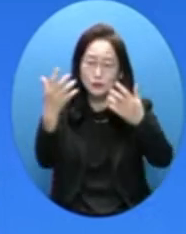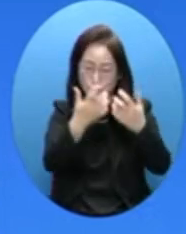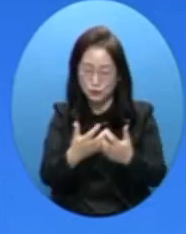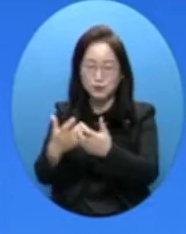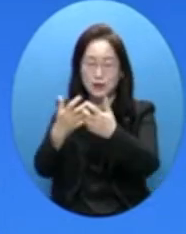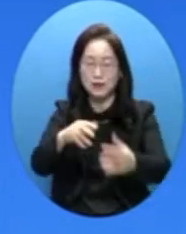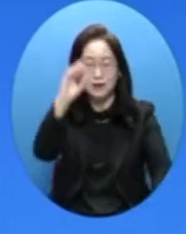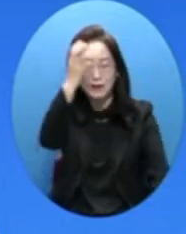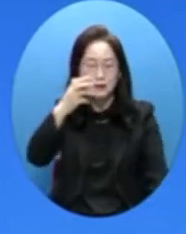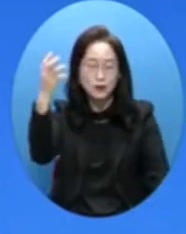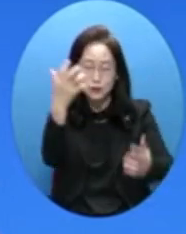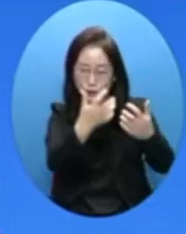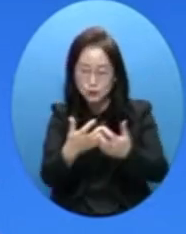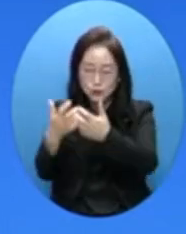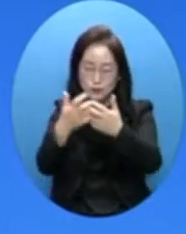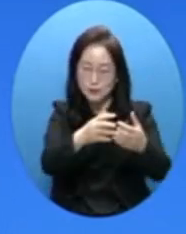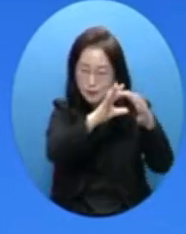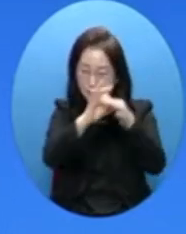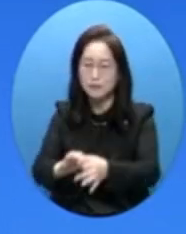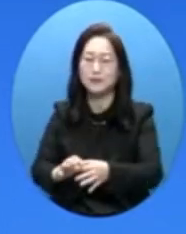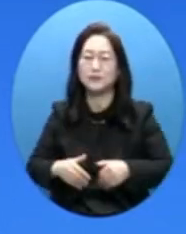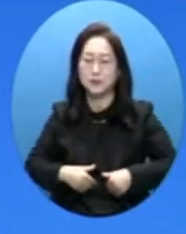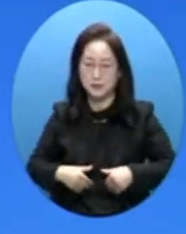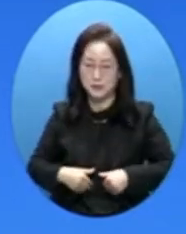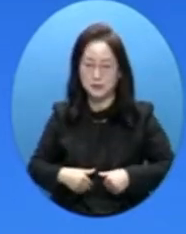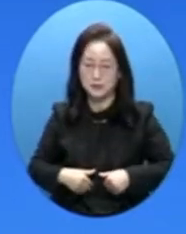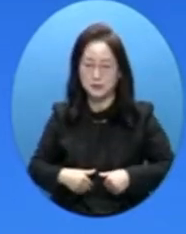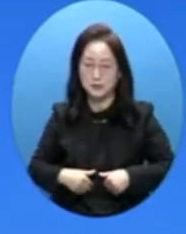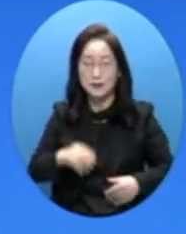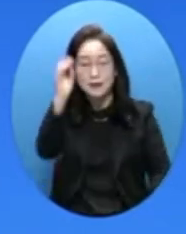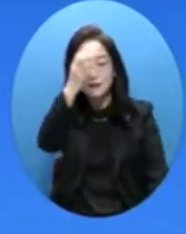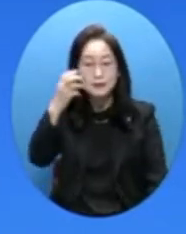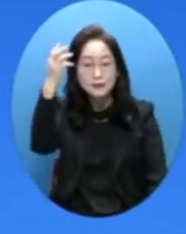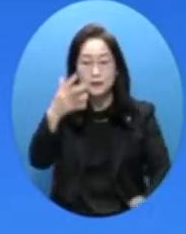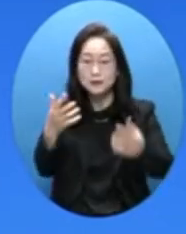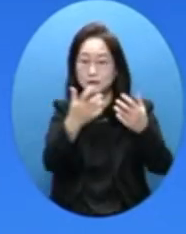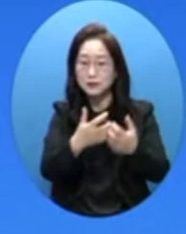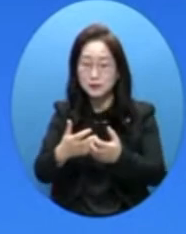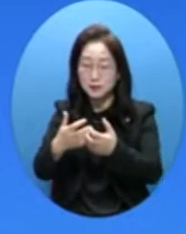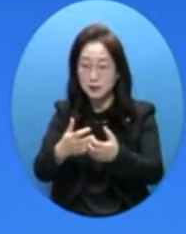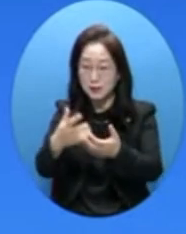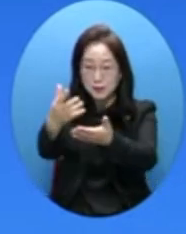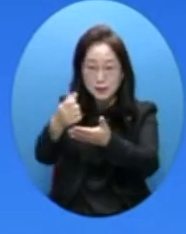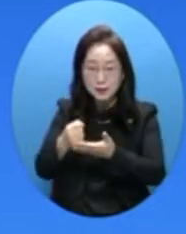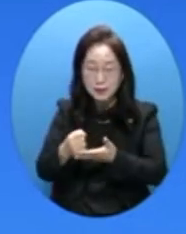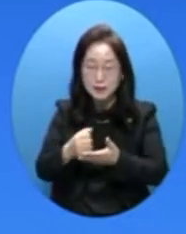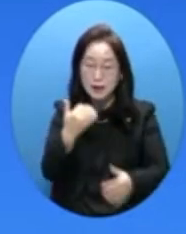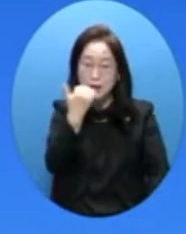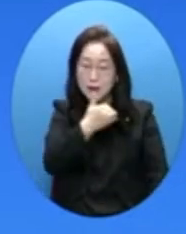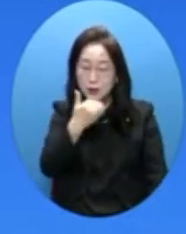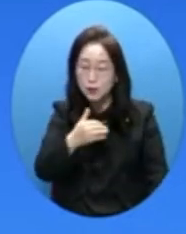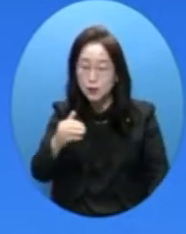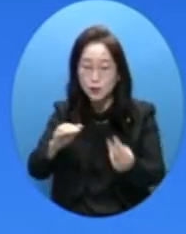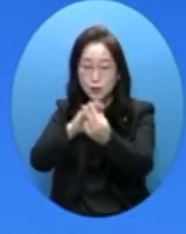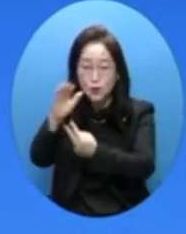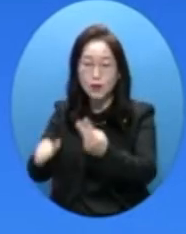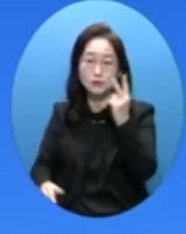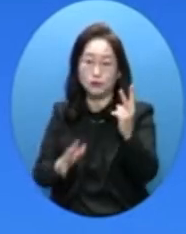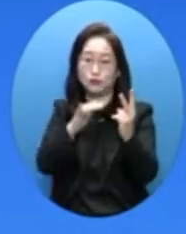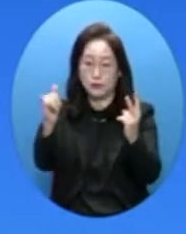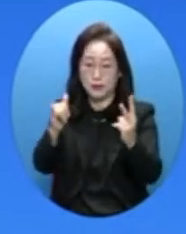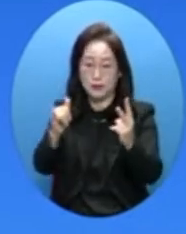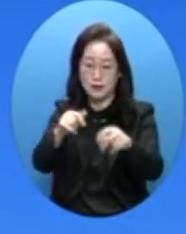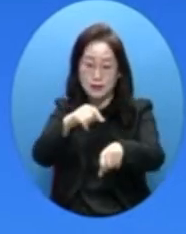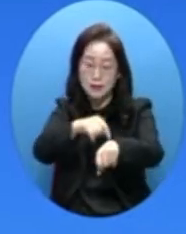충만이요, 마지막도 성령 충만입니다. 성령 충만 받은 베드로와 요한이 제9시 기도 시간에